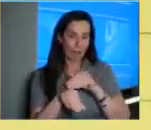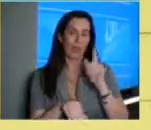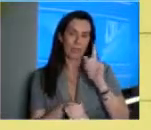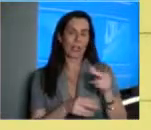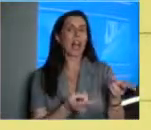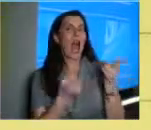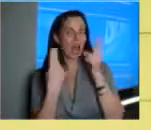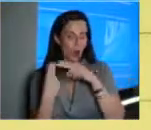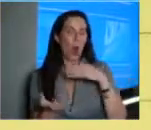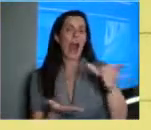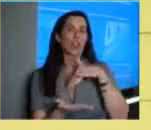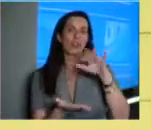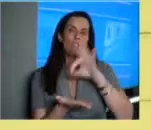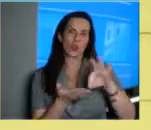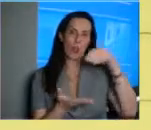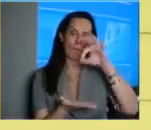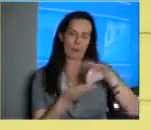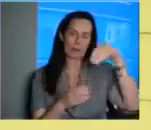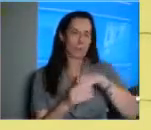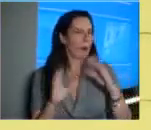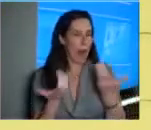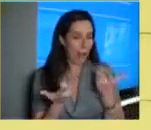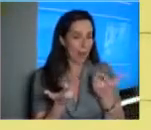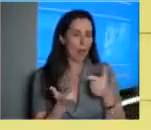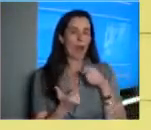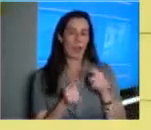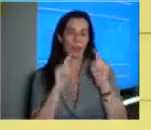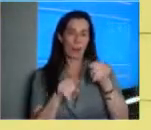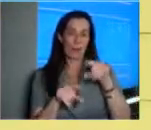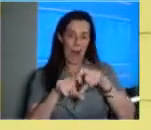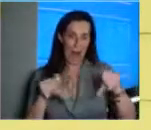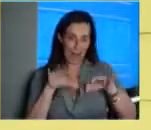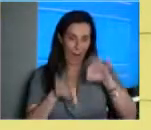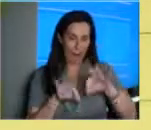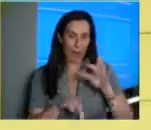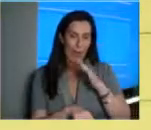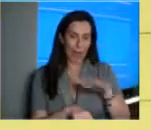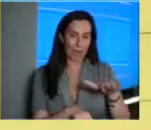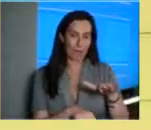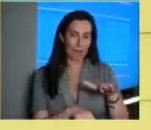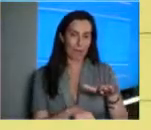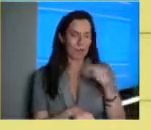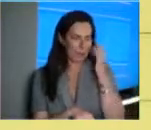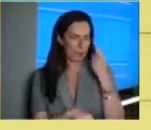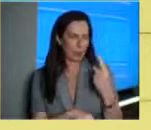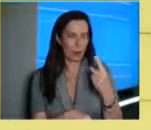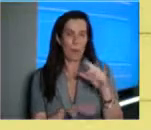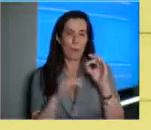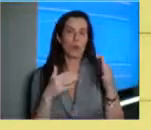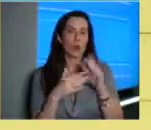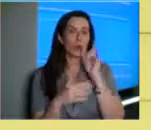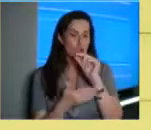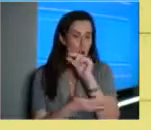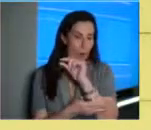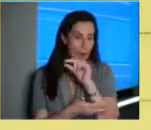צריך לחזור לכתובת העדכנית שלך בירושלים. ולמה עושים את זה? כי ככה שאתה מגיע לקלפי, ואולי הילדים שיבואו עם הילדים ישימו לב, ממש בודקים את השם